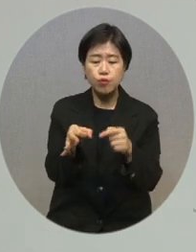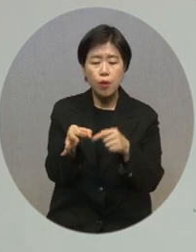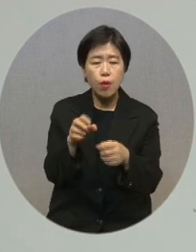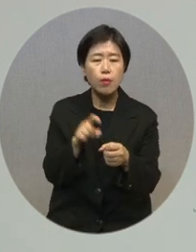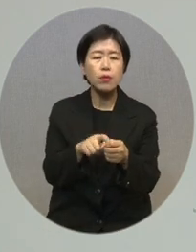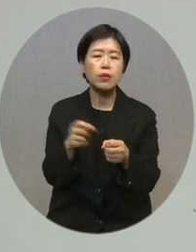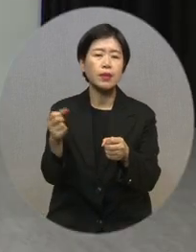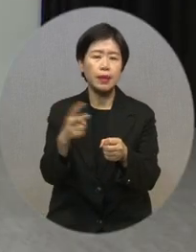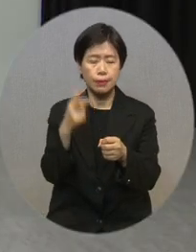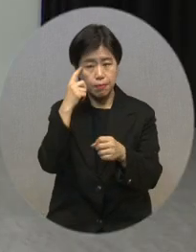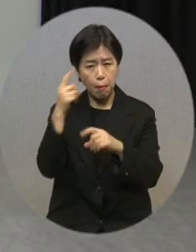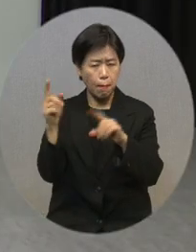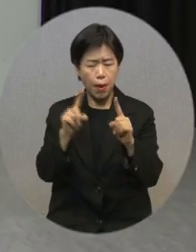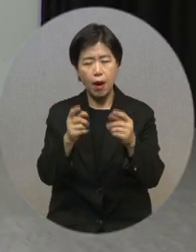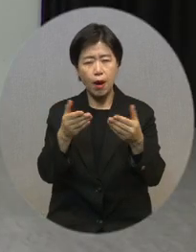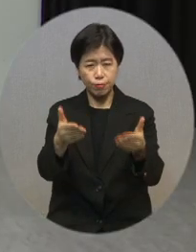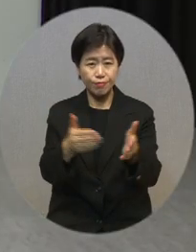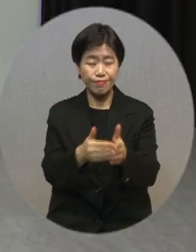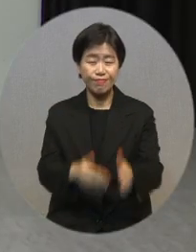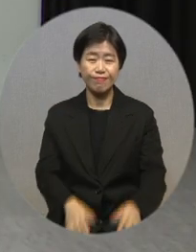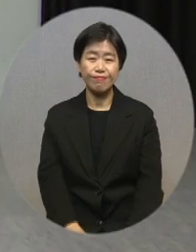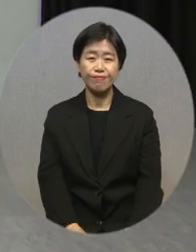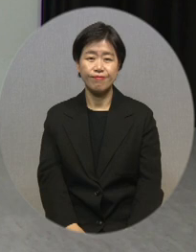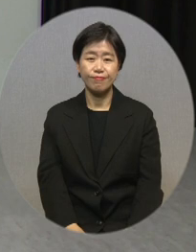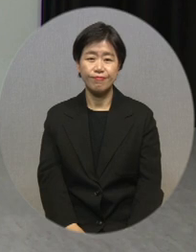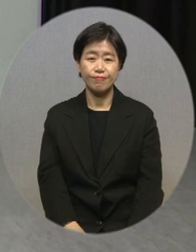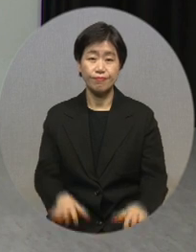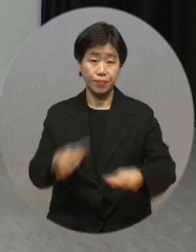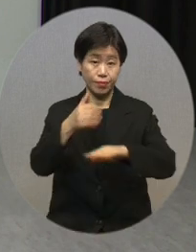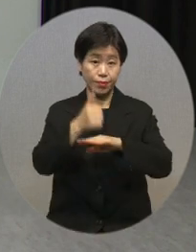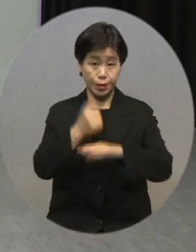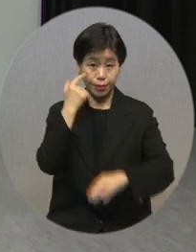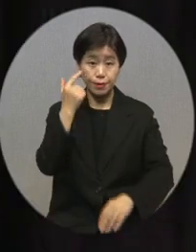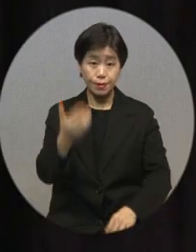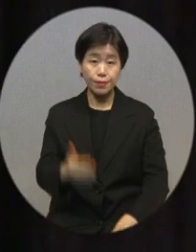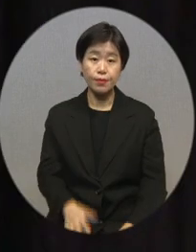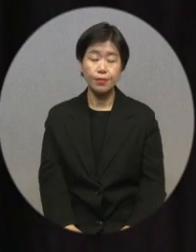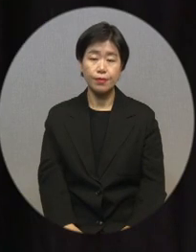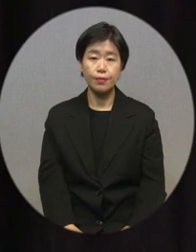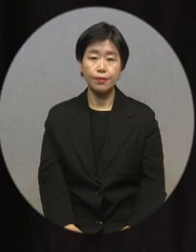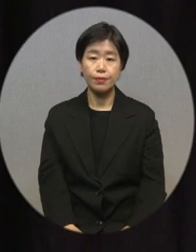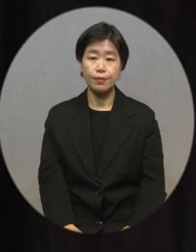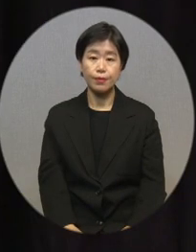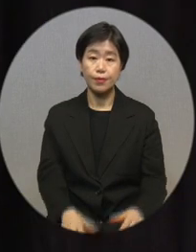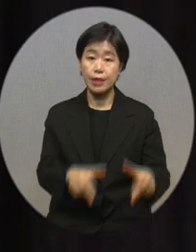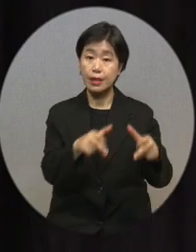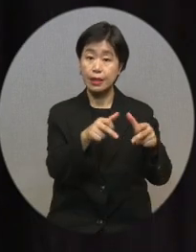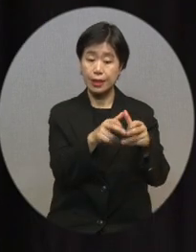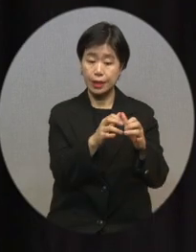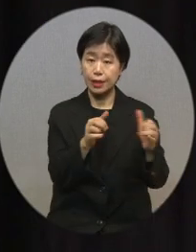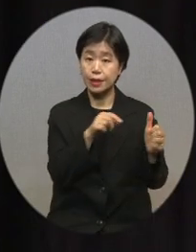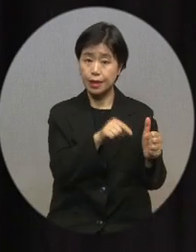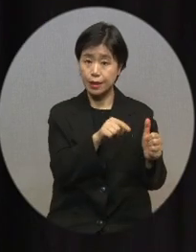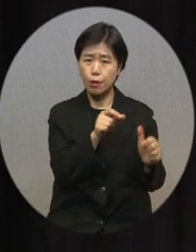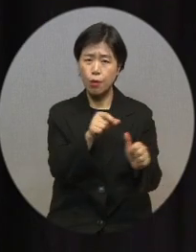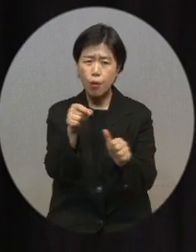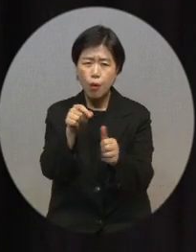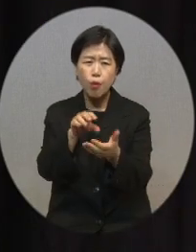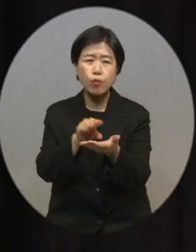같습니다. 자, 이제 뭐 거의 끝 질문이 되겠는데요. 그 장애인 고용